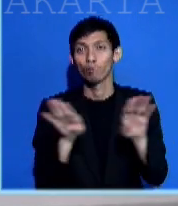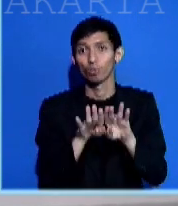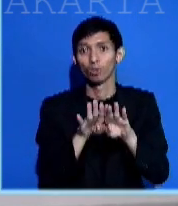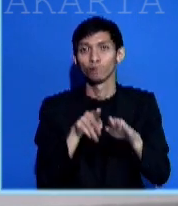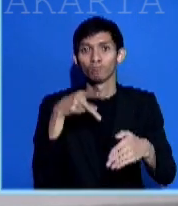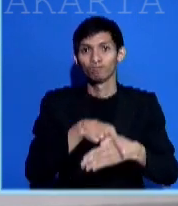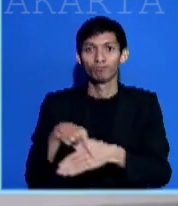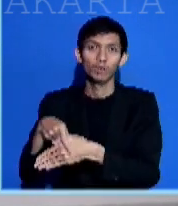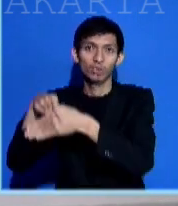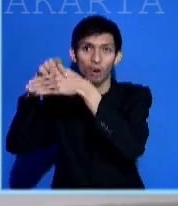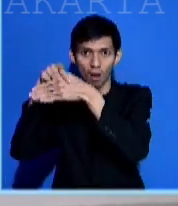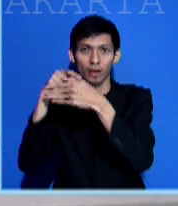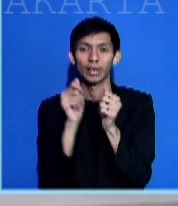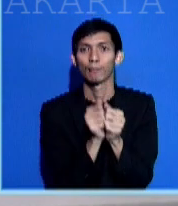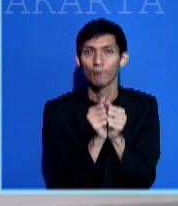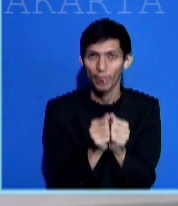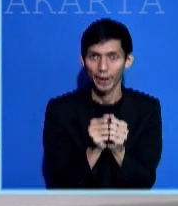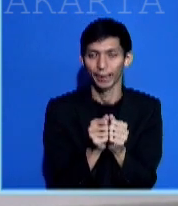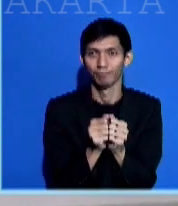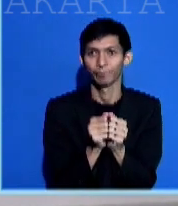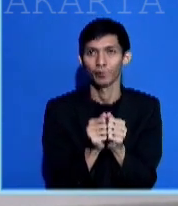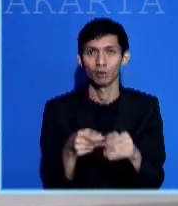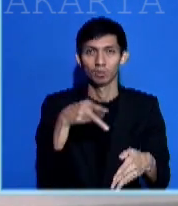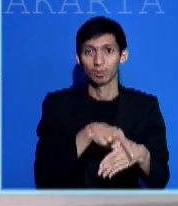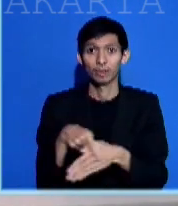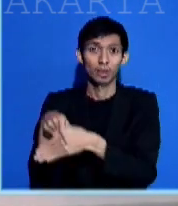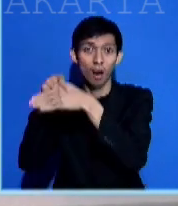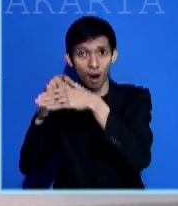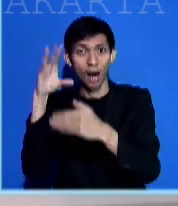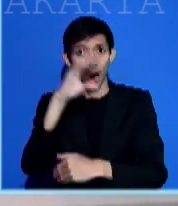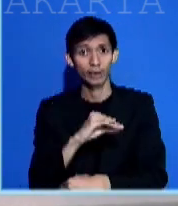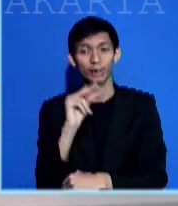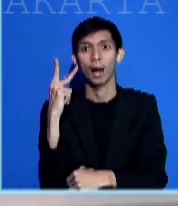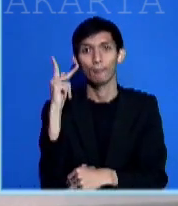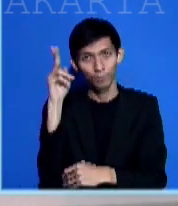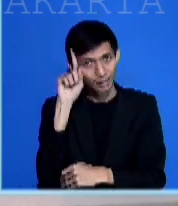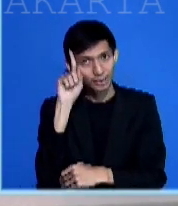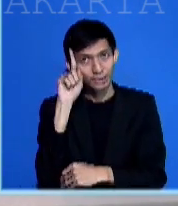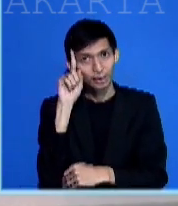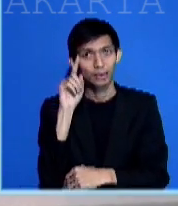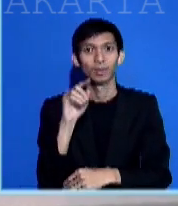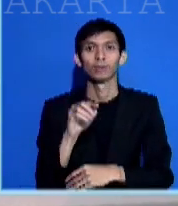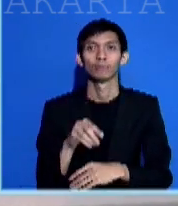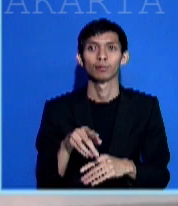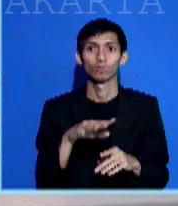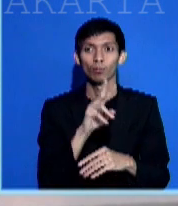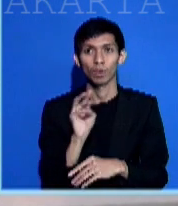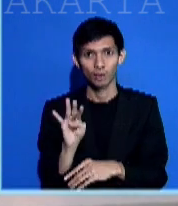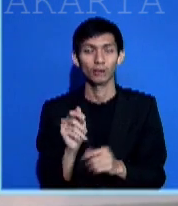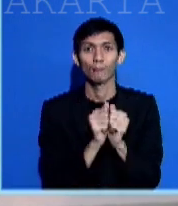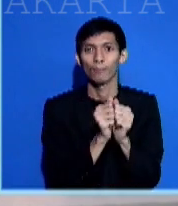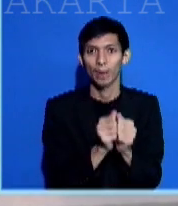dan Imlek. Isra Mi'raj, saudara, jatuh pada Kamis 8 Februari 2024, sedangkan tahun baru Imlek jatuh pada